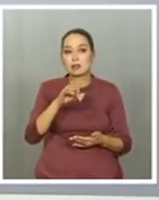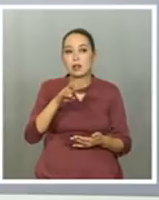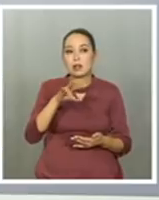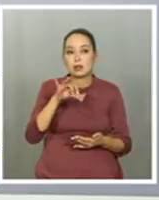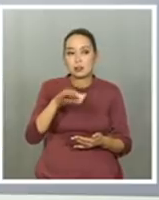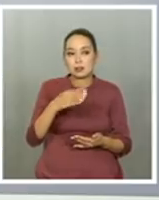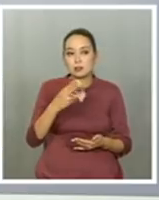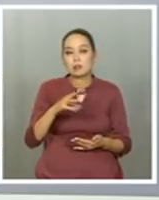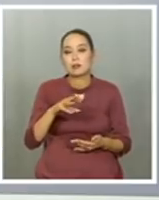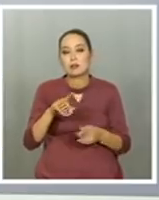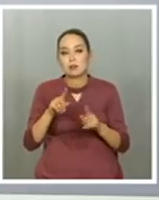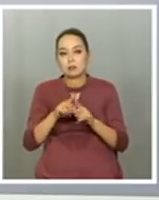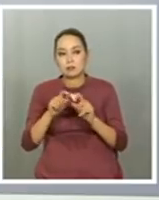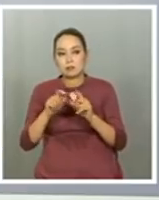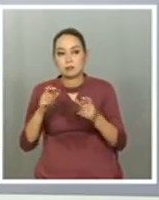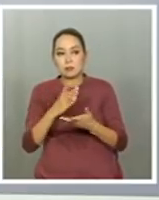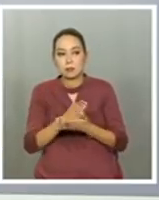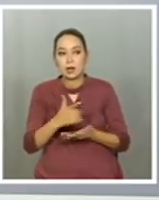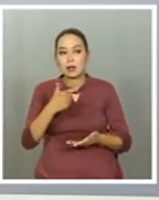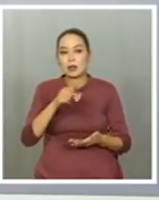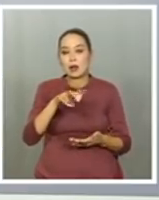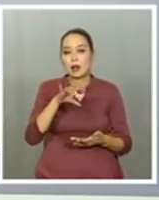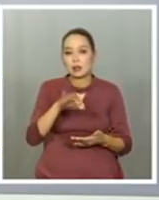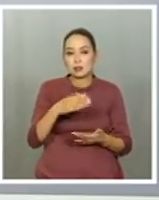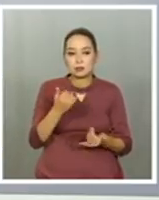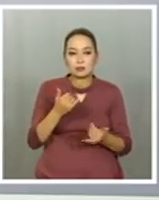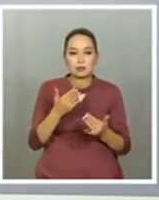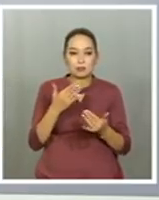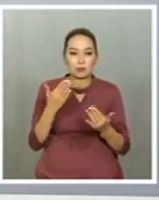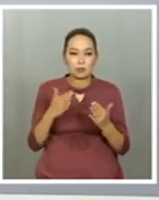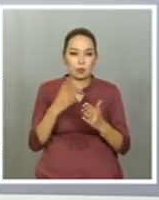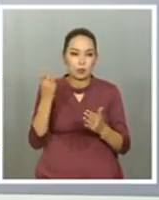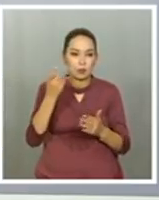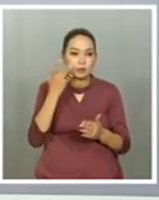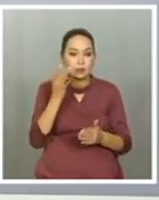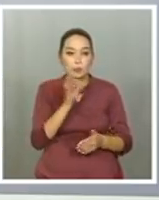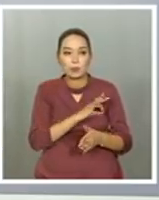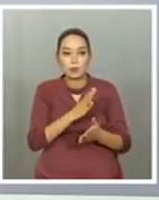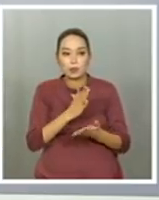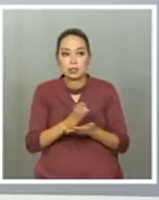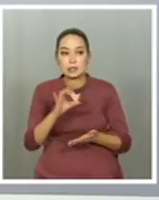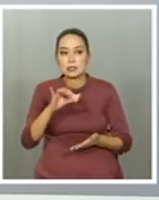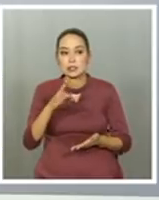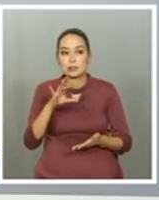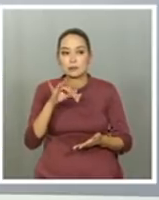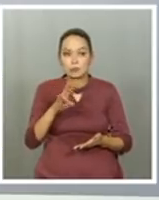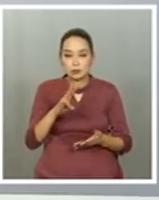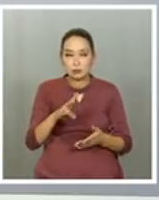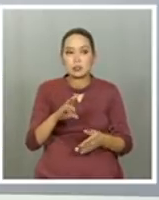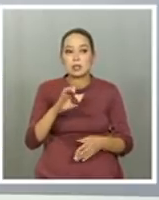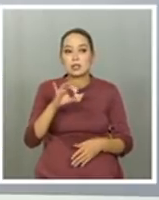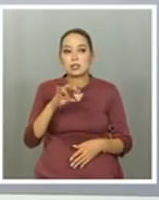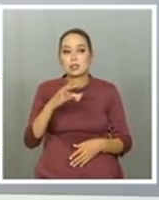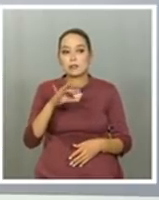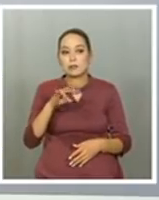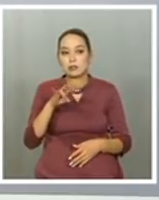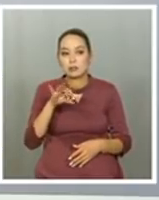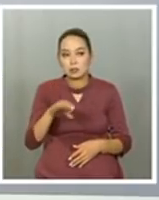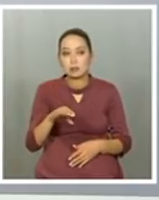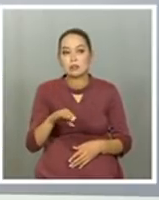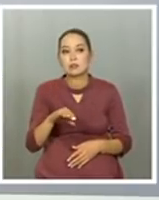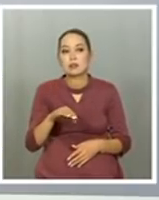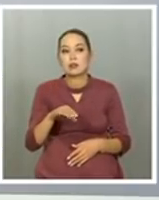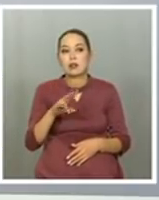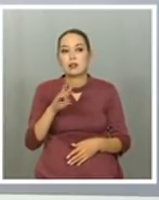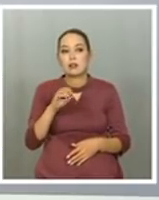еселенген су. Галит біздің тұрмыста қолданып жүрген ас тұзымыз. Сильвин, калий хлориді, сильвинит, калий хлориді және